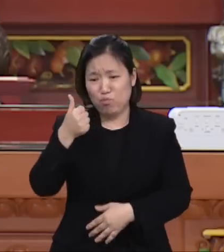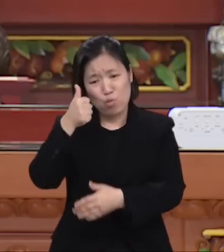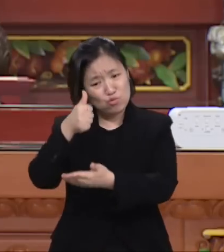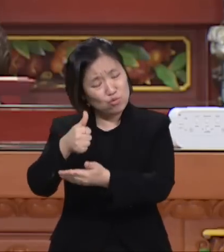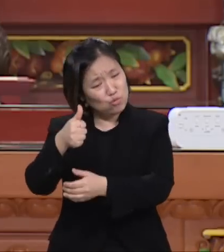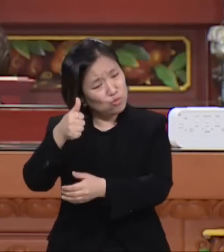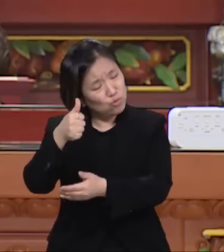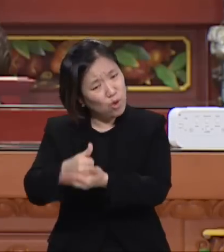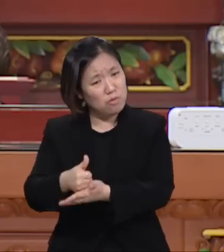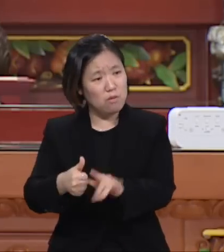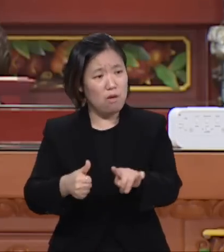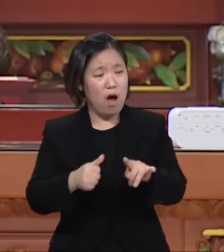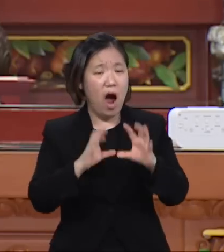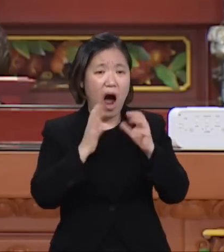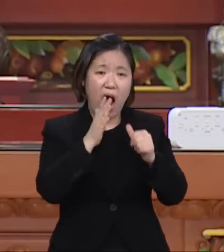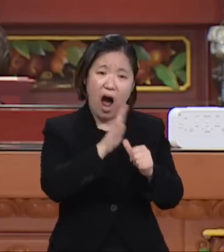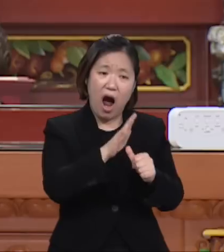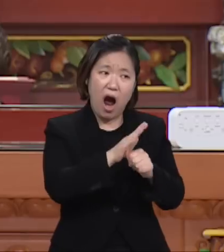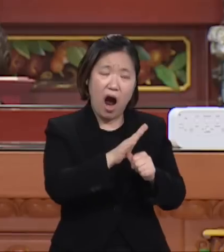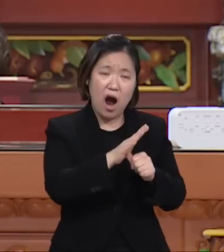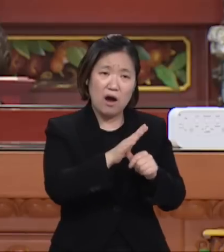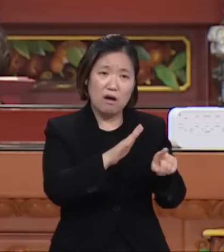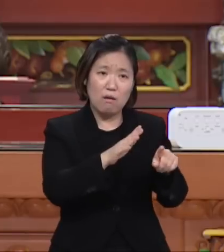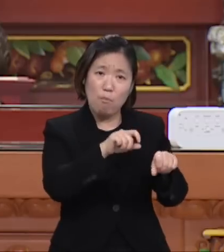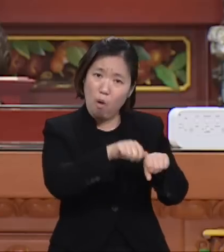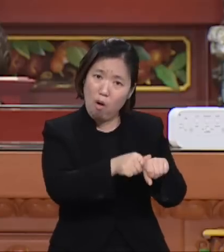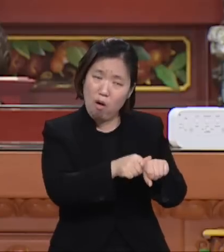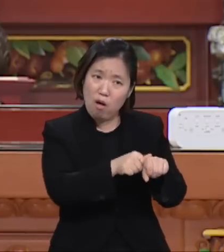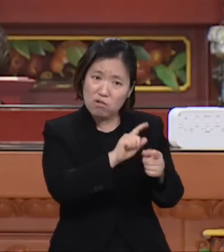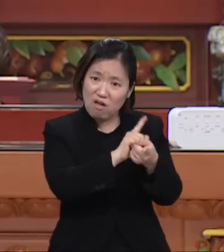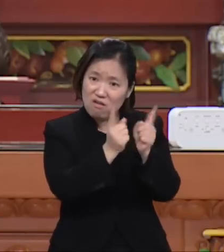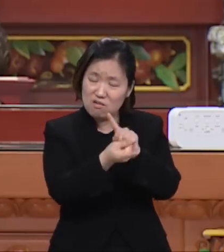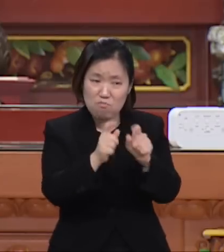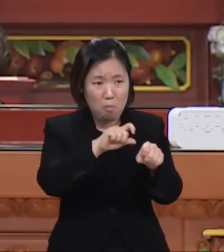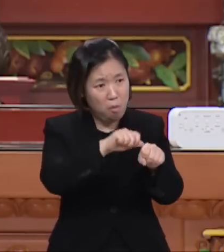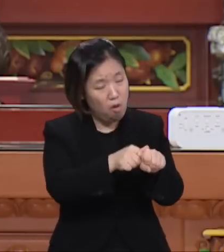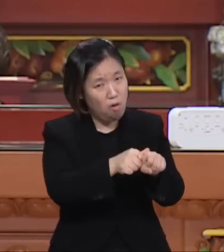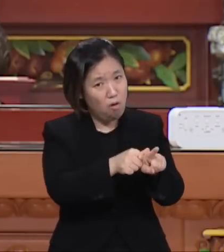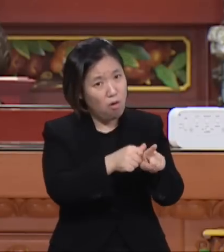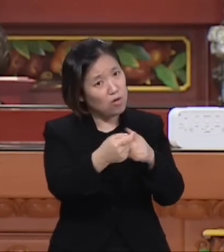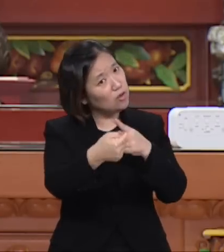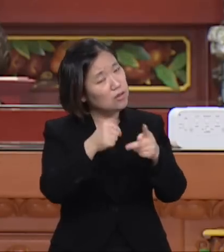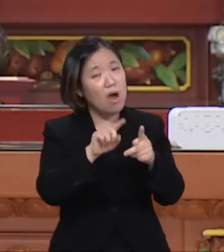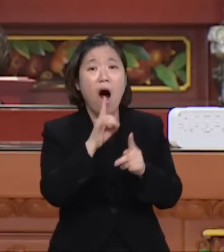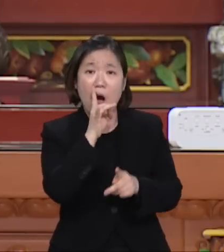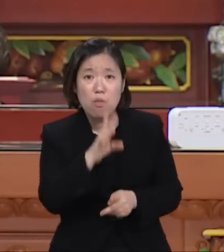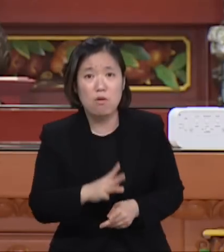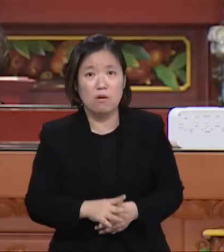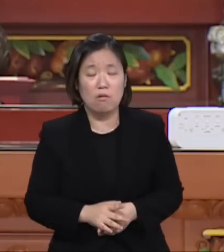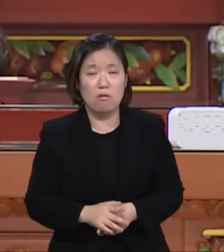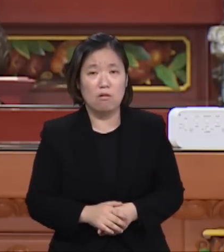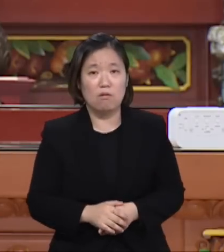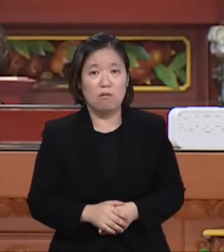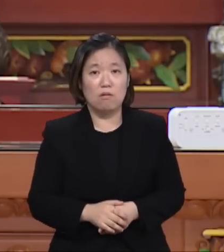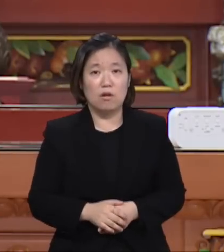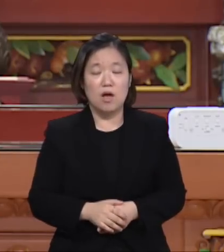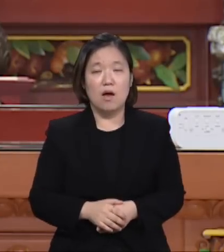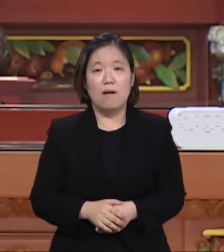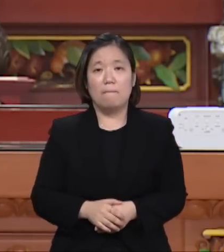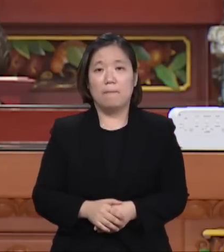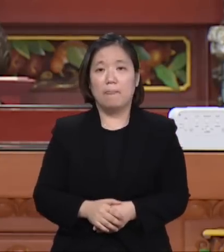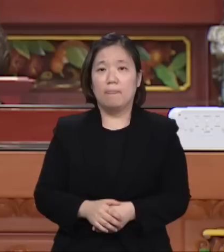왜 애들이 죄를 봤지 부모가 지은 죄인데 왜 애들이 벌을 받지 그 순간 자기가 이해가 안 됐대요